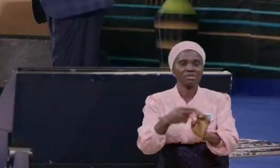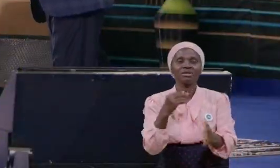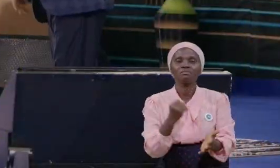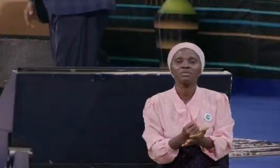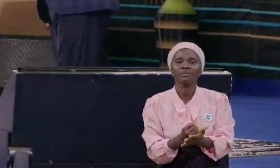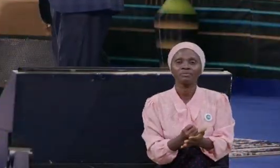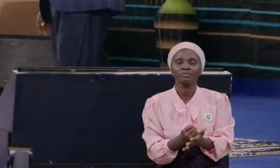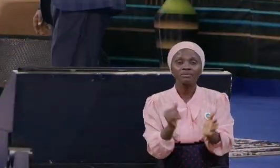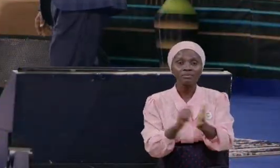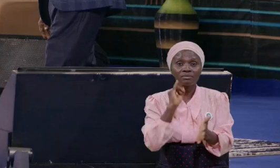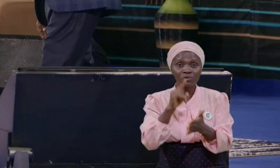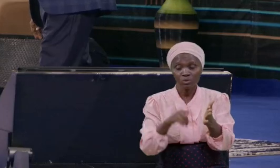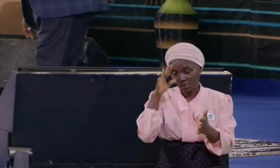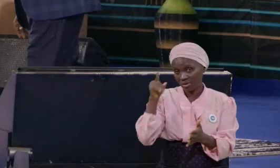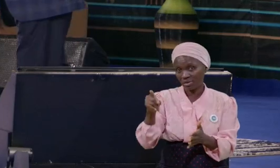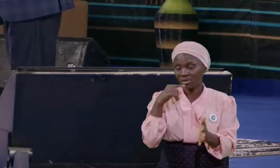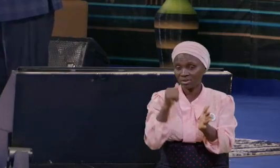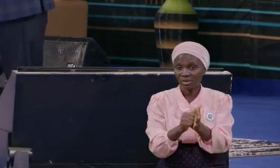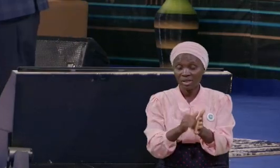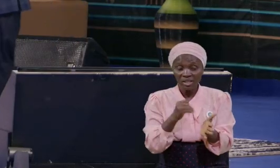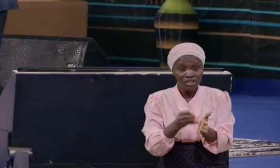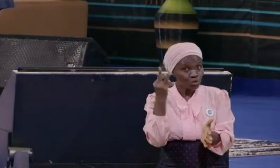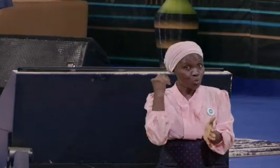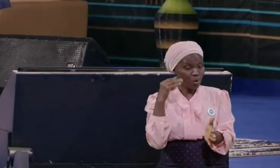cela lui... Il en tirait des profits,